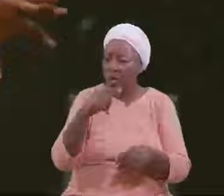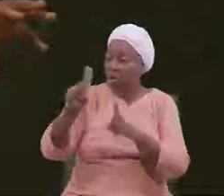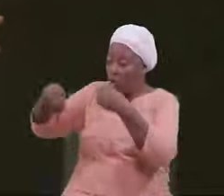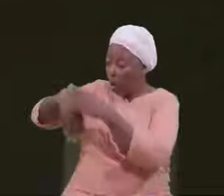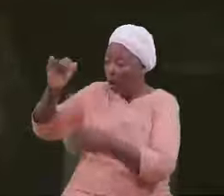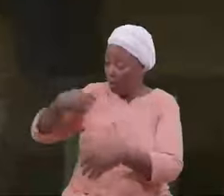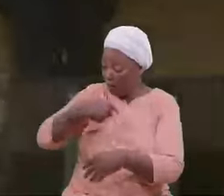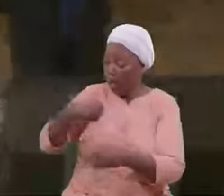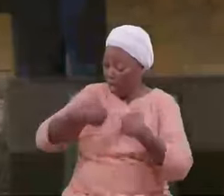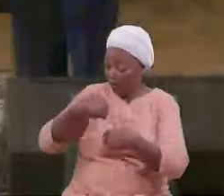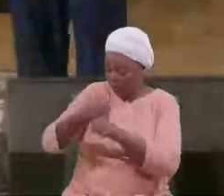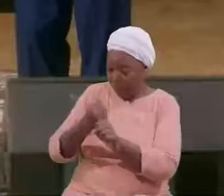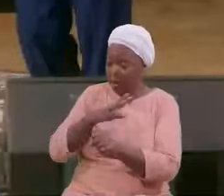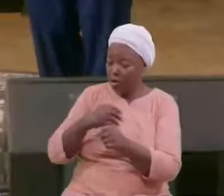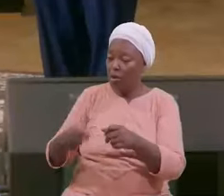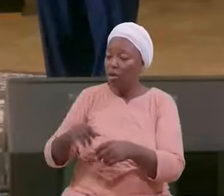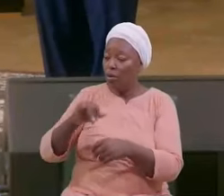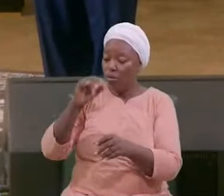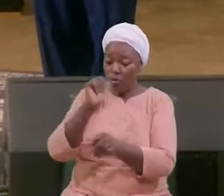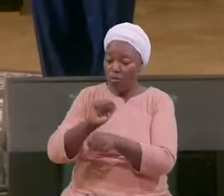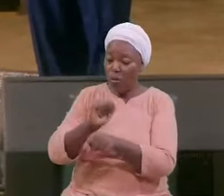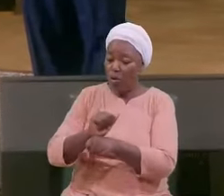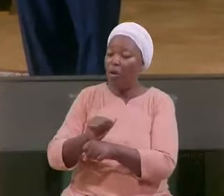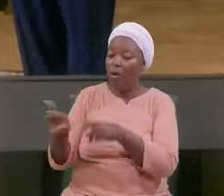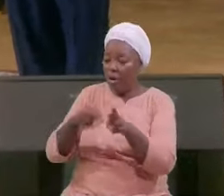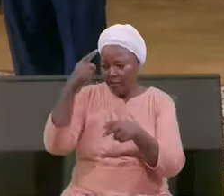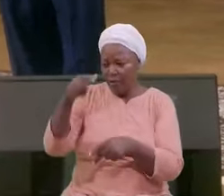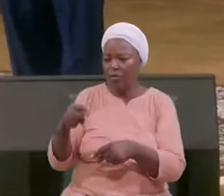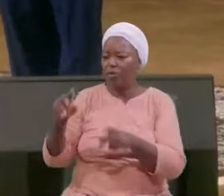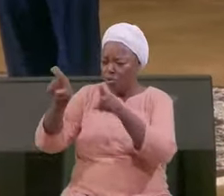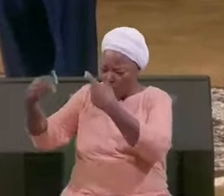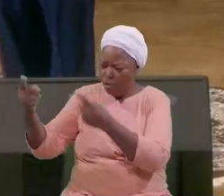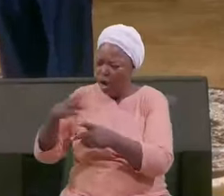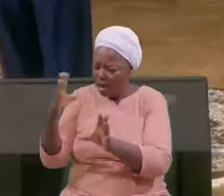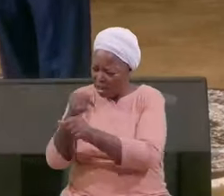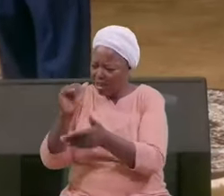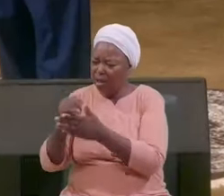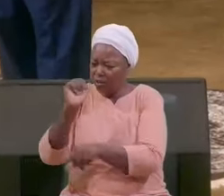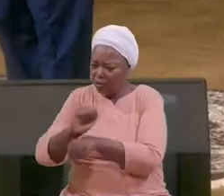pour toi, tu cherches le Seigneur, sa justice, va maintenant, je vais ajouter